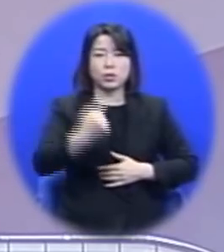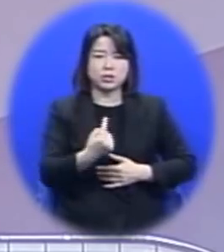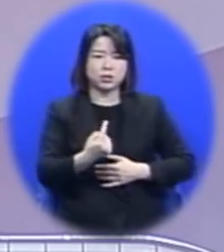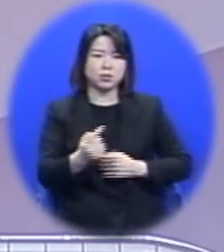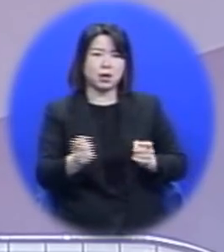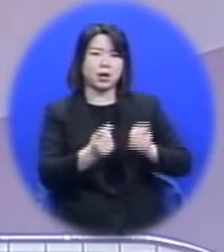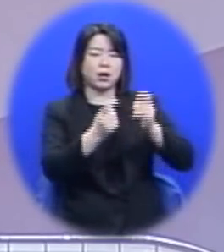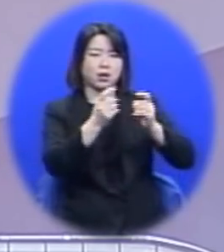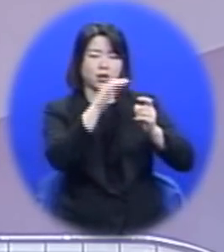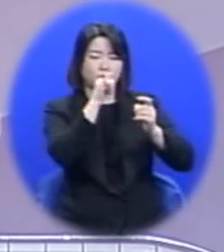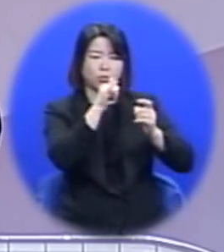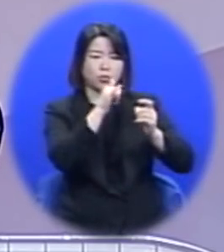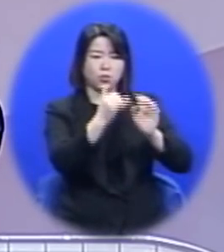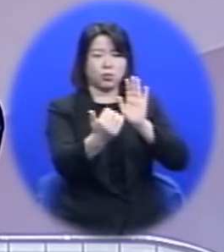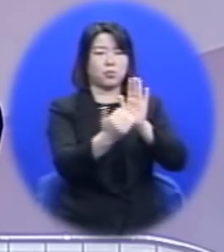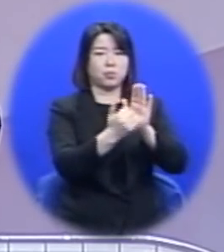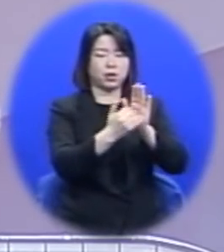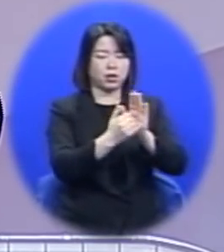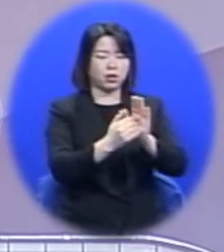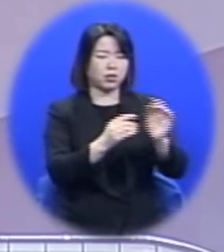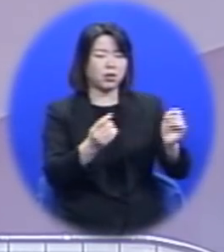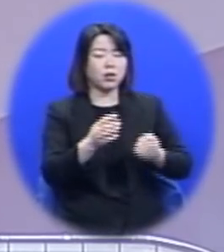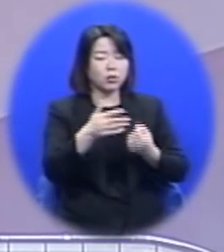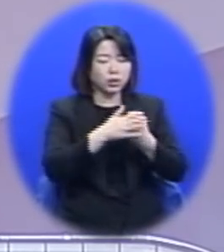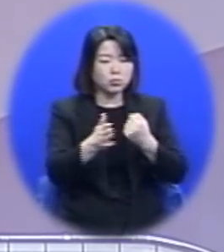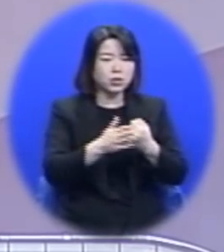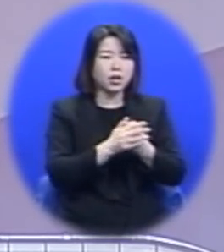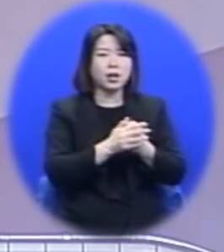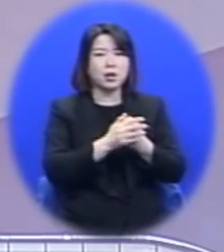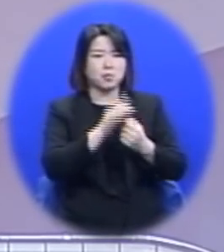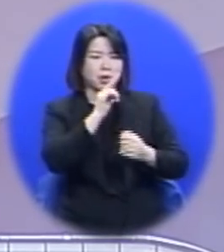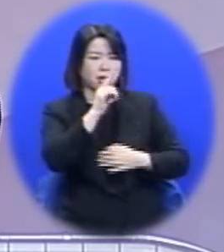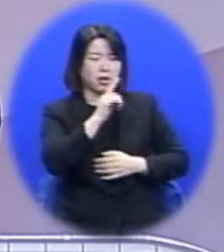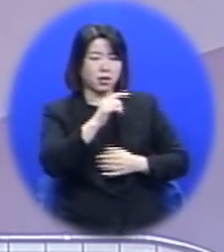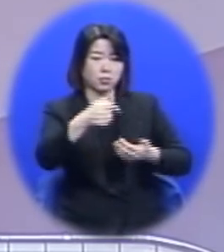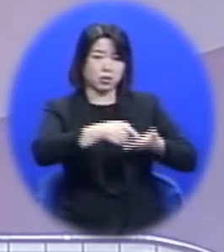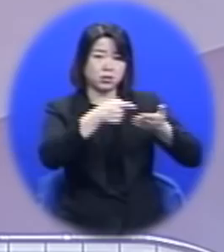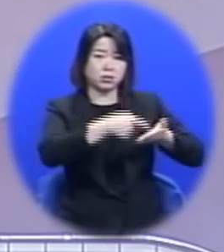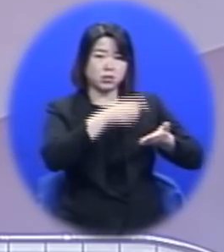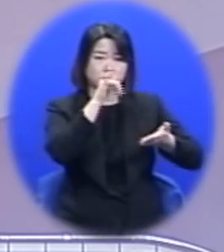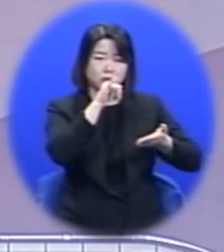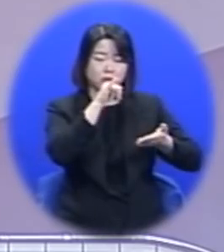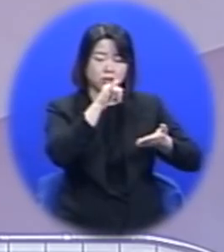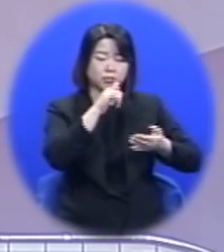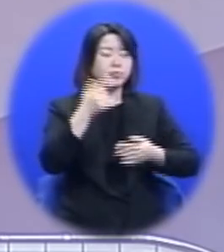공부방을 열어주셔야지, 이렇게 막으면 되냐고. 담임 목사로서 판단해서 안 된다고